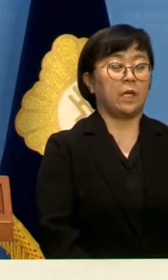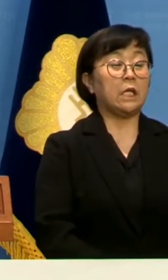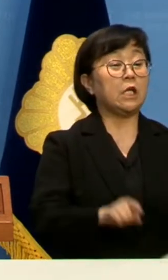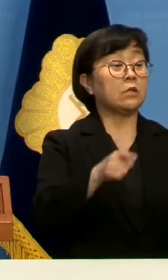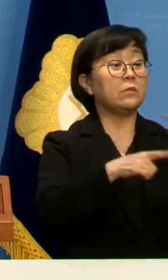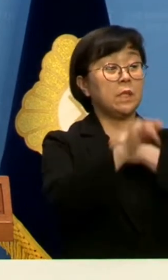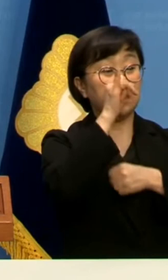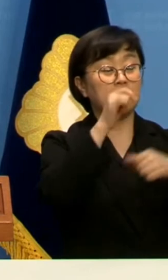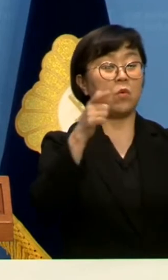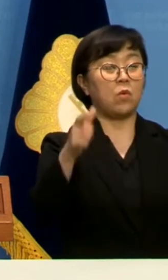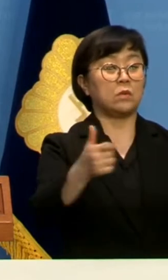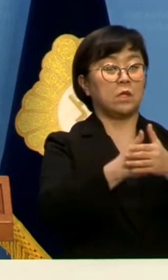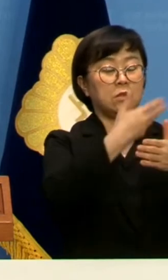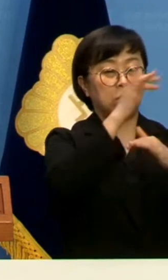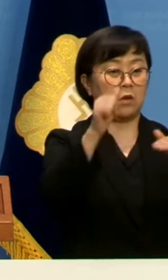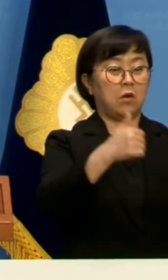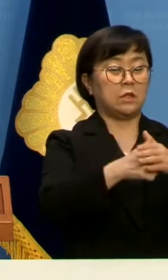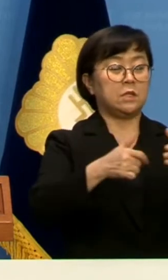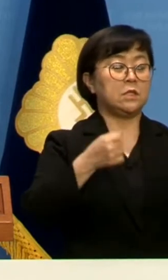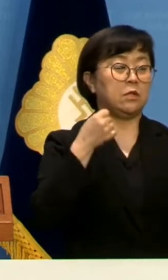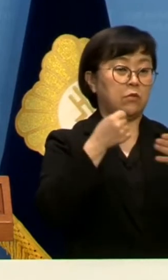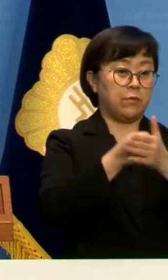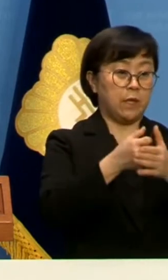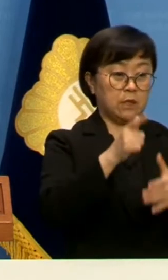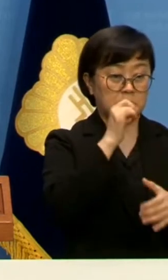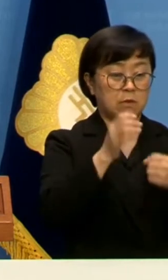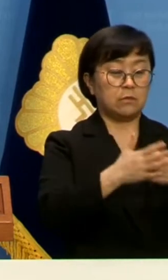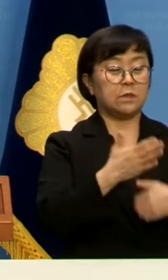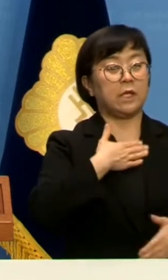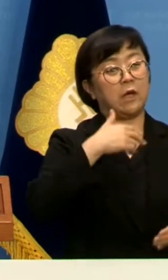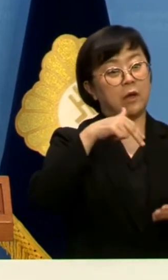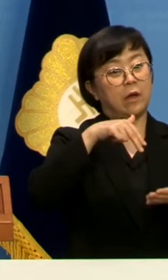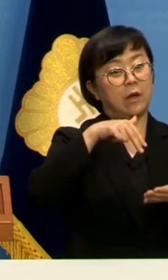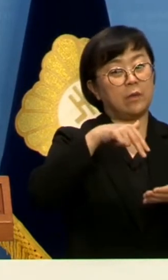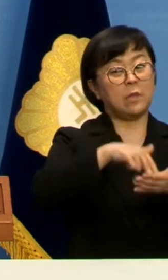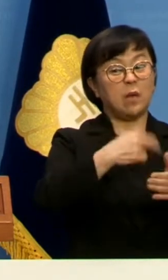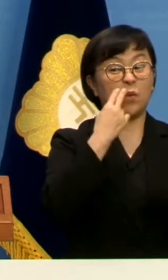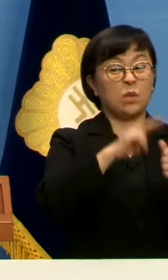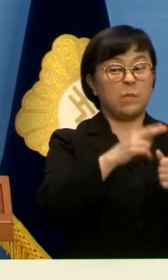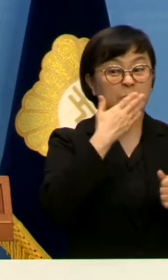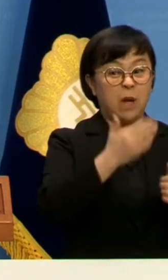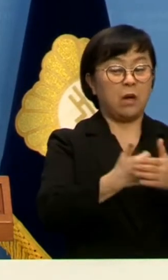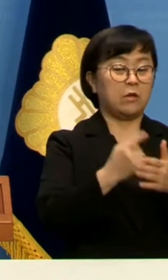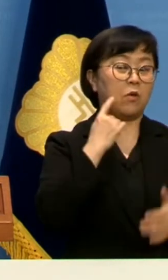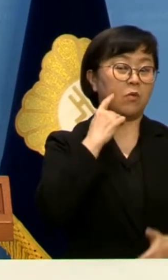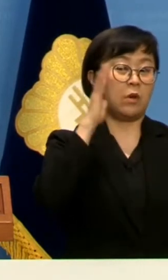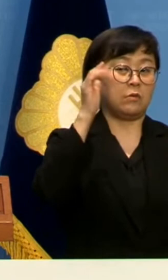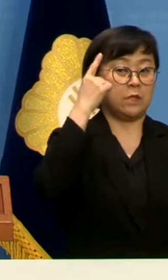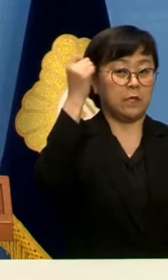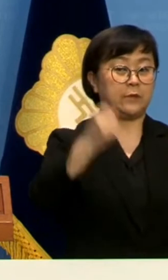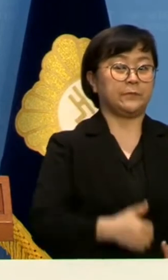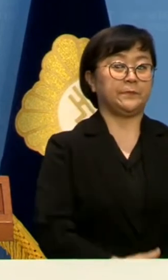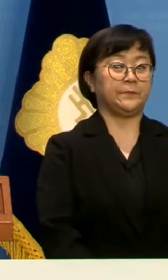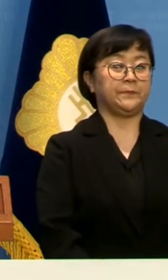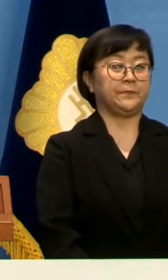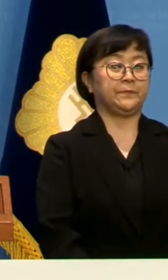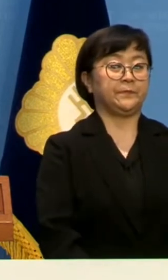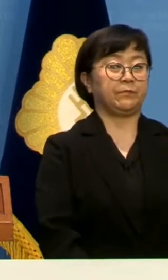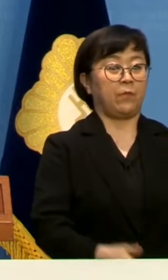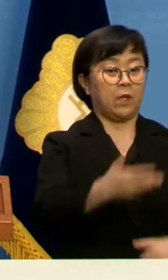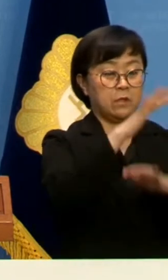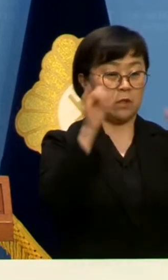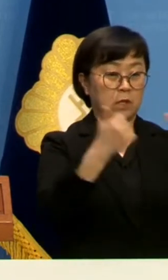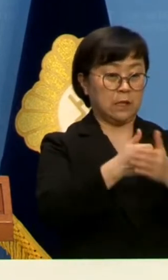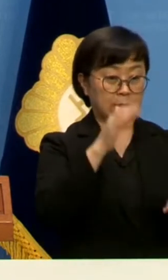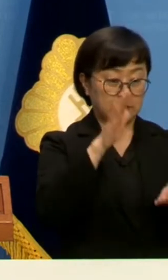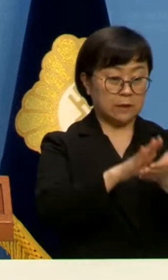이런 의미 있는 지역이 청년 전략 경선 지역으로 선정되어 제가 도전할 수 있게 된 것에 대해 영광으로 생각합니다.